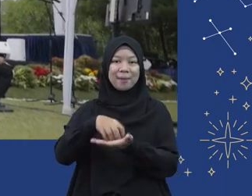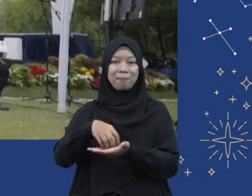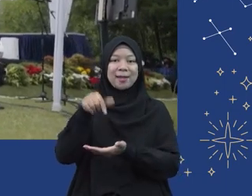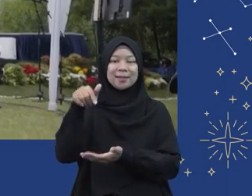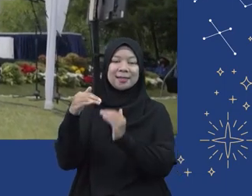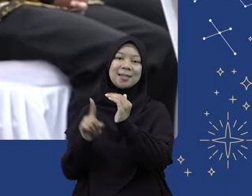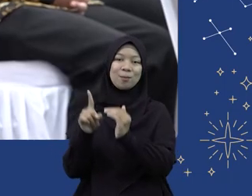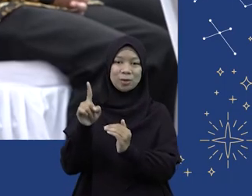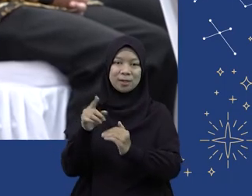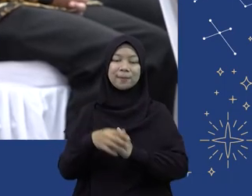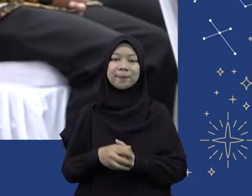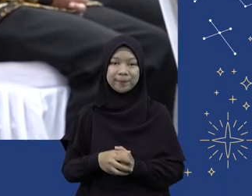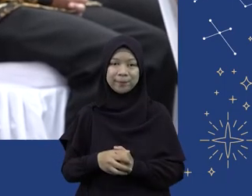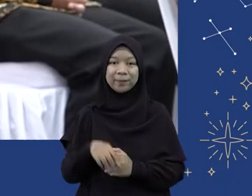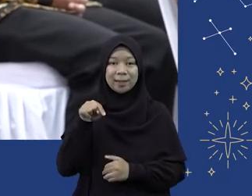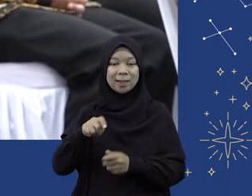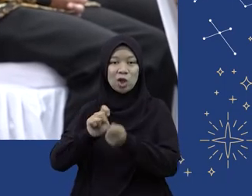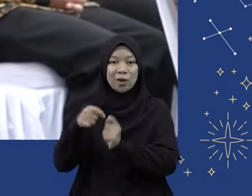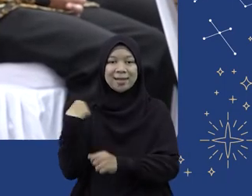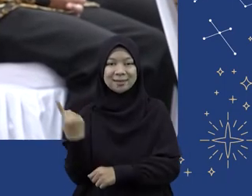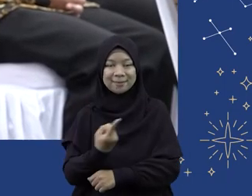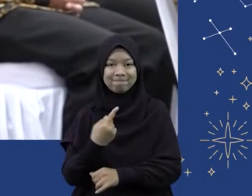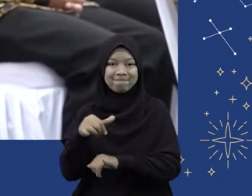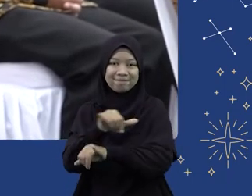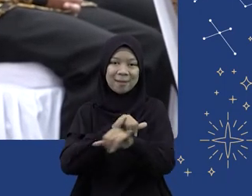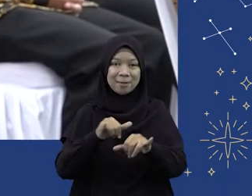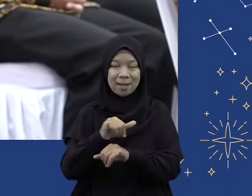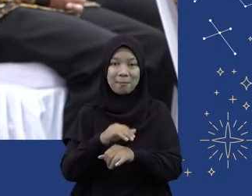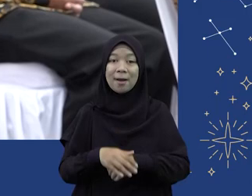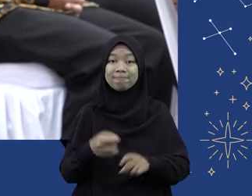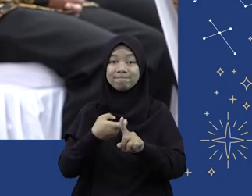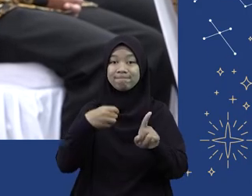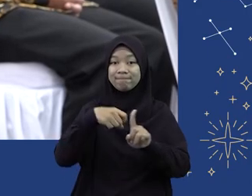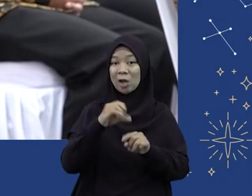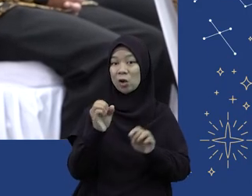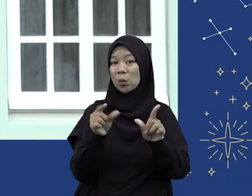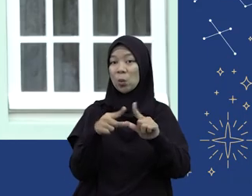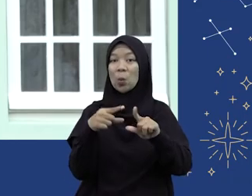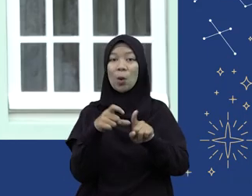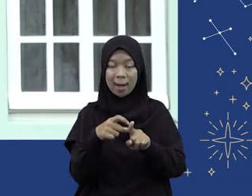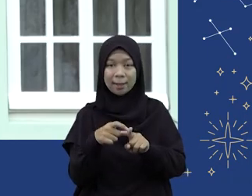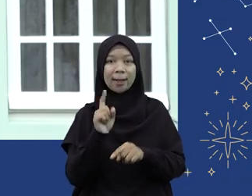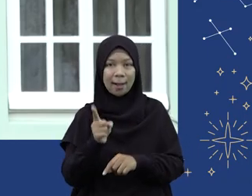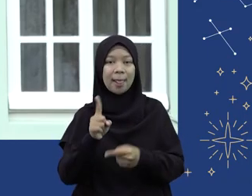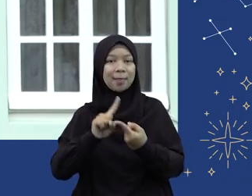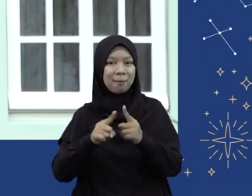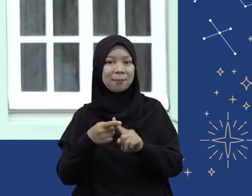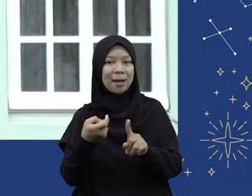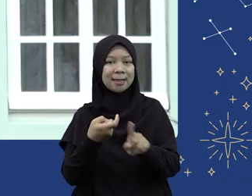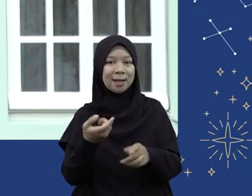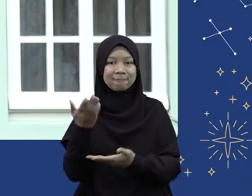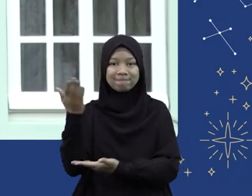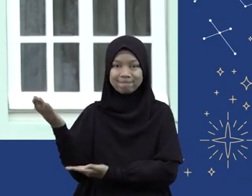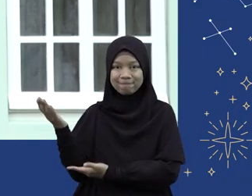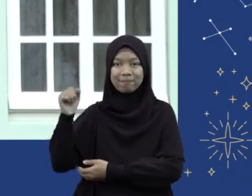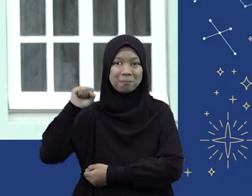tentunya tugas kita bersama dari Kowad juga jadi kawan-kawan kita yang di sisi sebelah